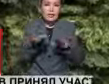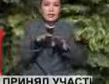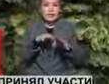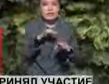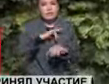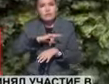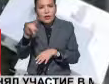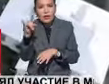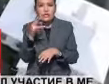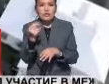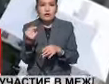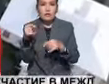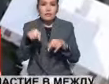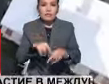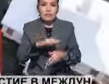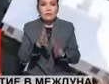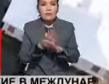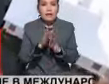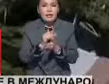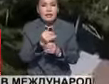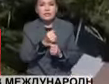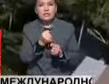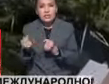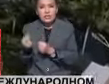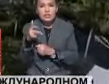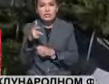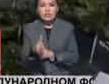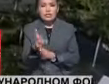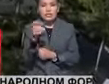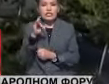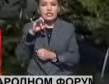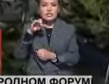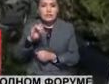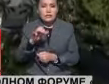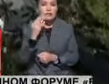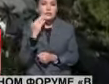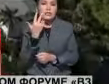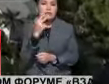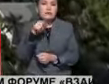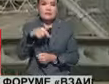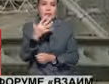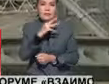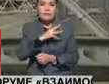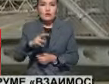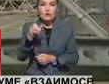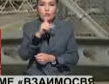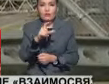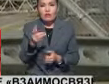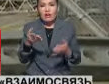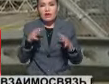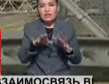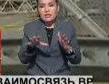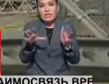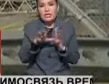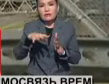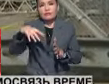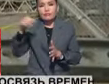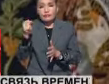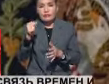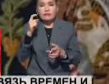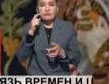аэропорты штата, что привело к отмене и задержке более 3000 рейсов. А около 3,5 миллионов человек остались без электричества